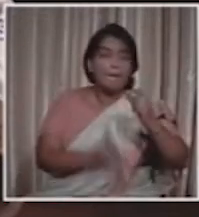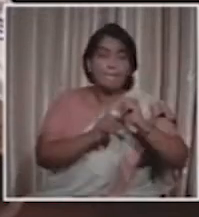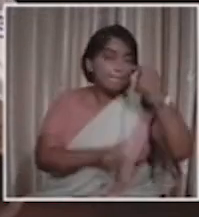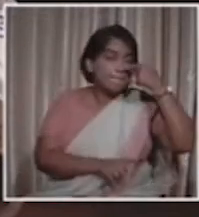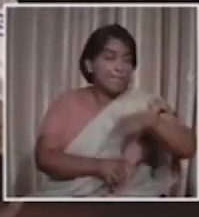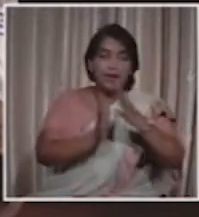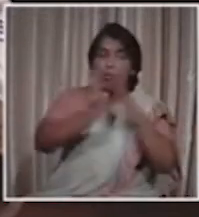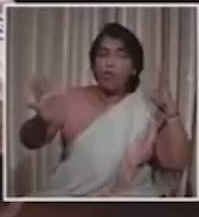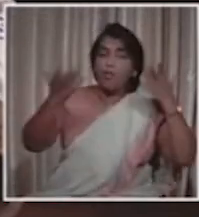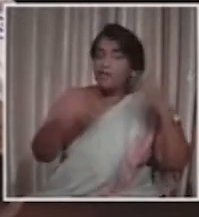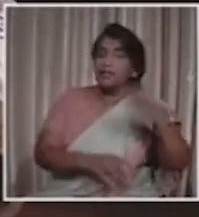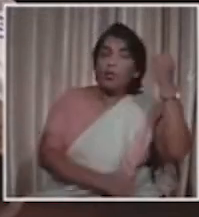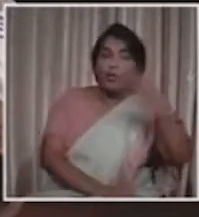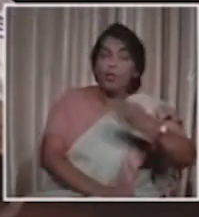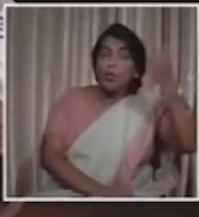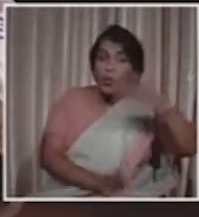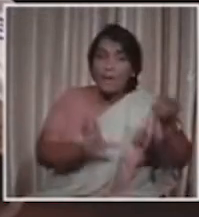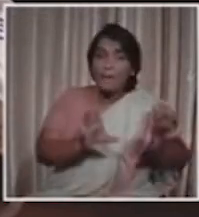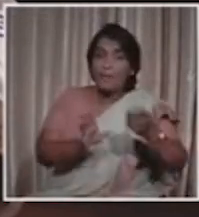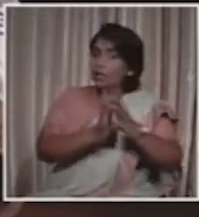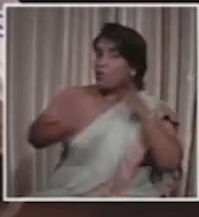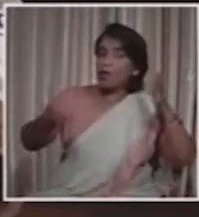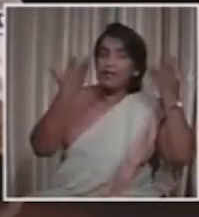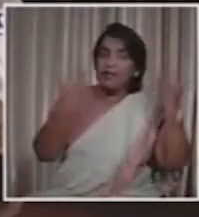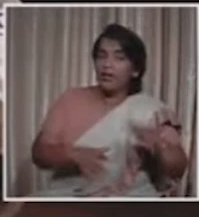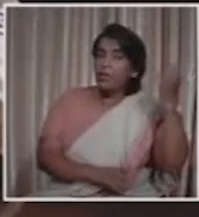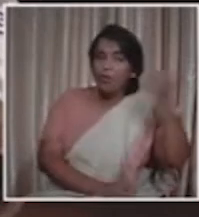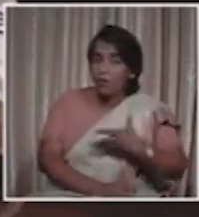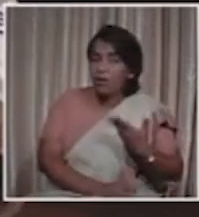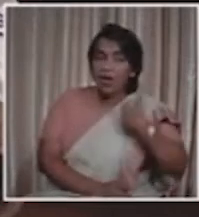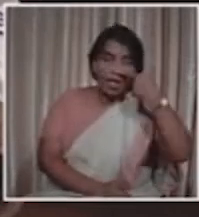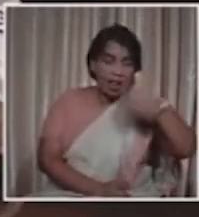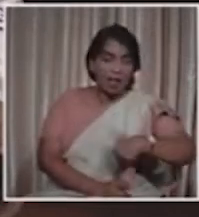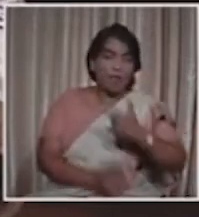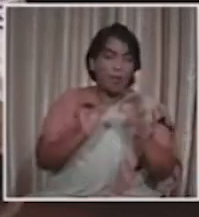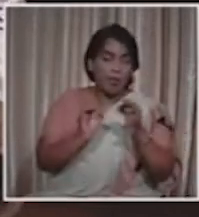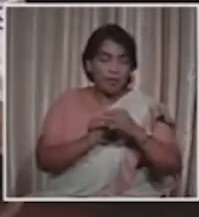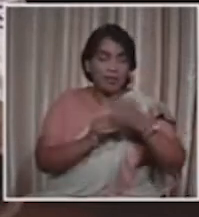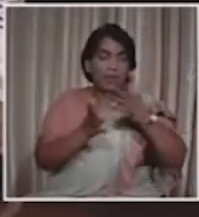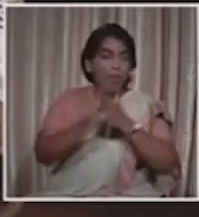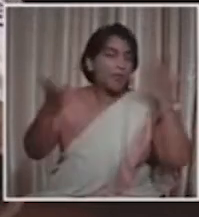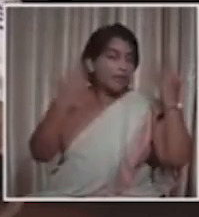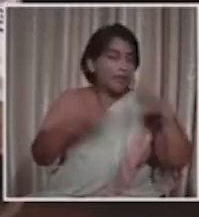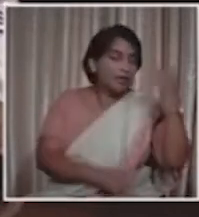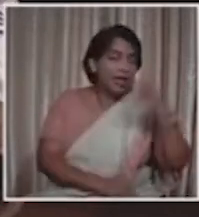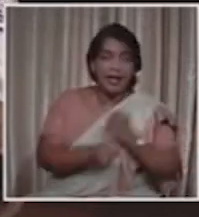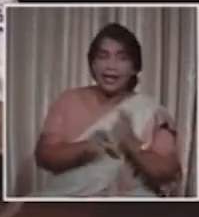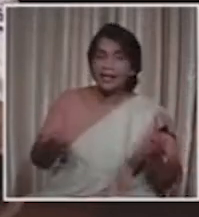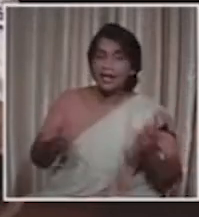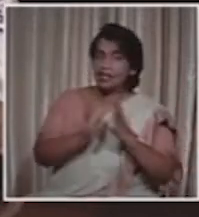wenne kawadada kiripidi polyme iwara wenne kawadada bhoomithal polyme iwara wenne kawadada gas polyme iwara